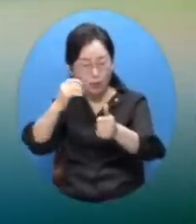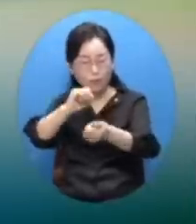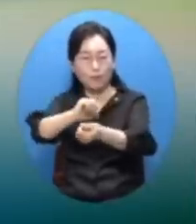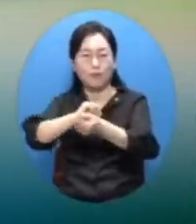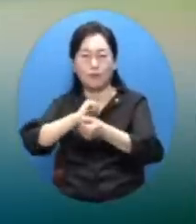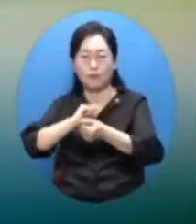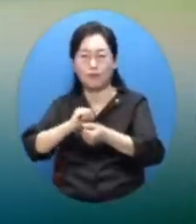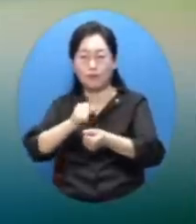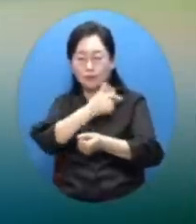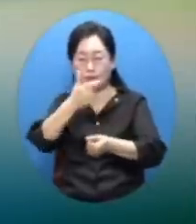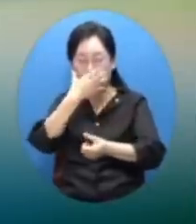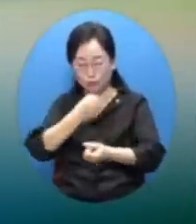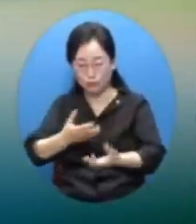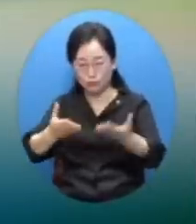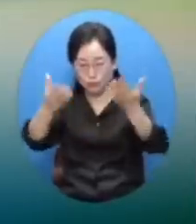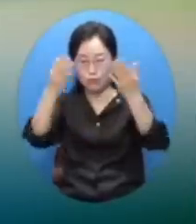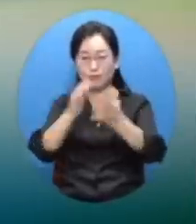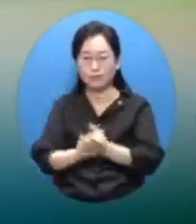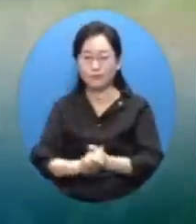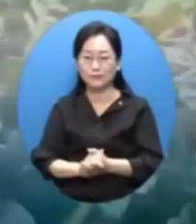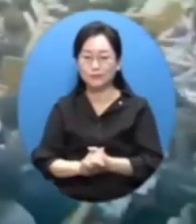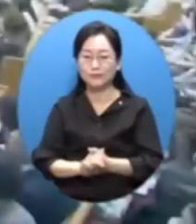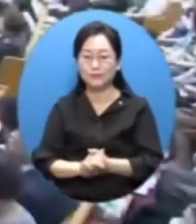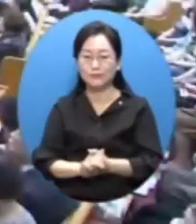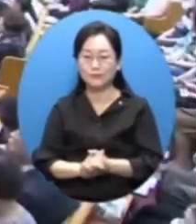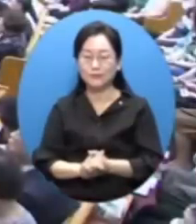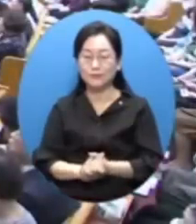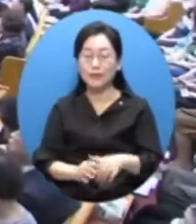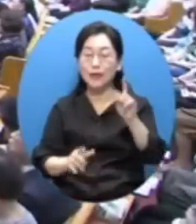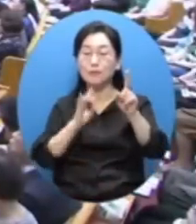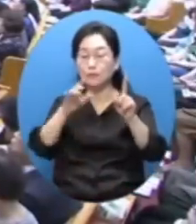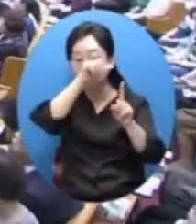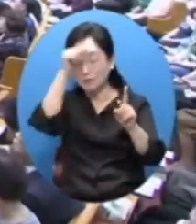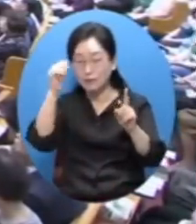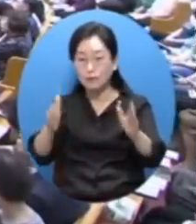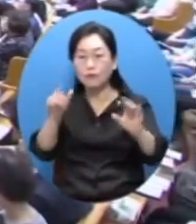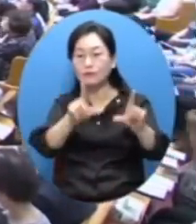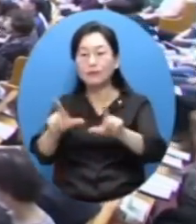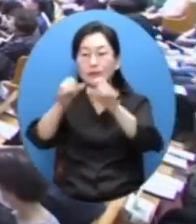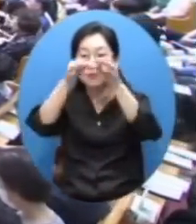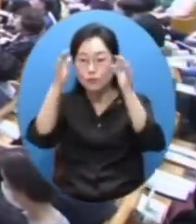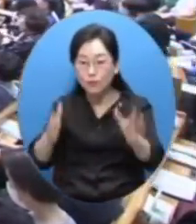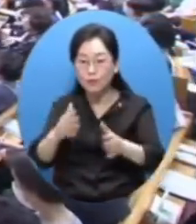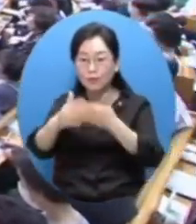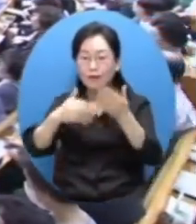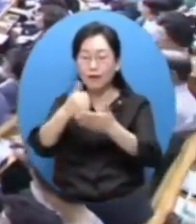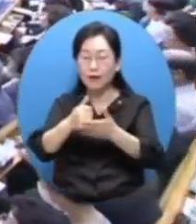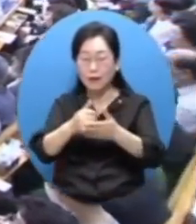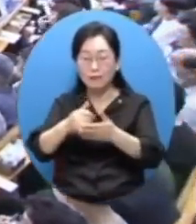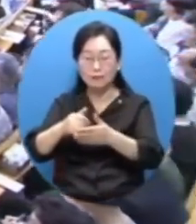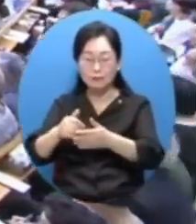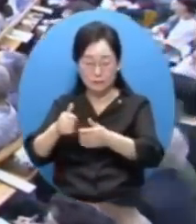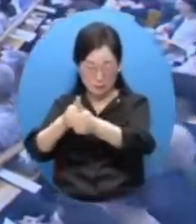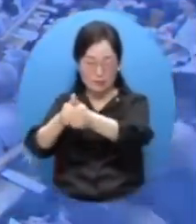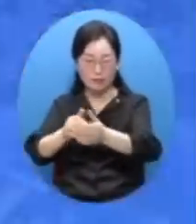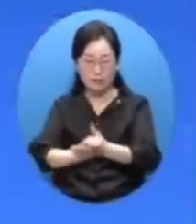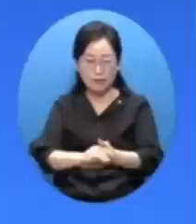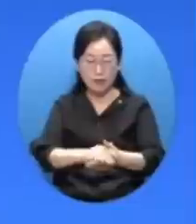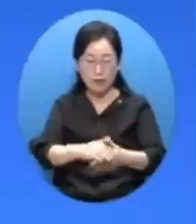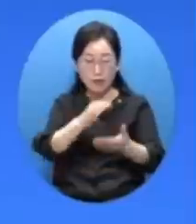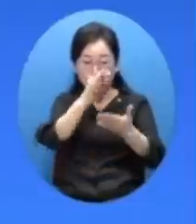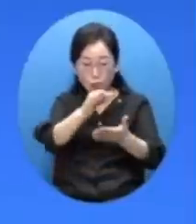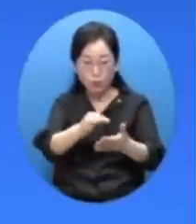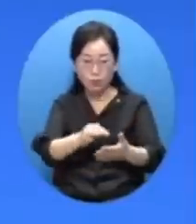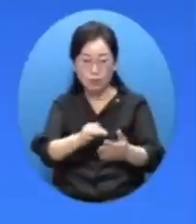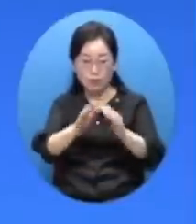큰 축복이 되었습니다. 한 번뿐인 인생을 살아가는 동안에 사람의 종이 되지 말고 물질의 종이 되지 말고 세상